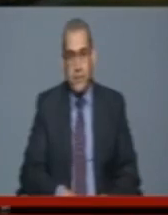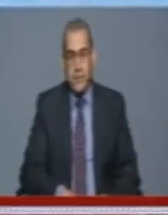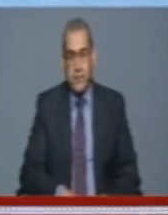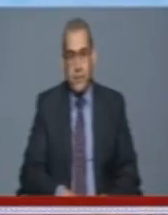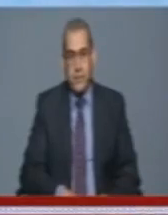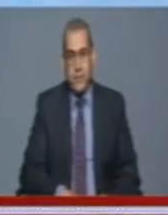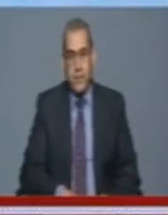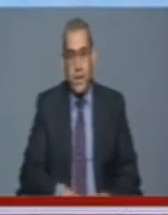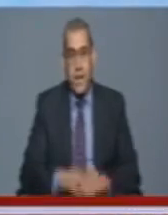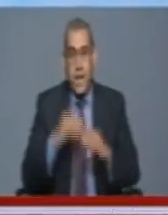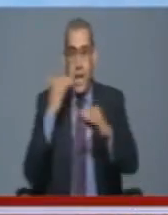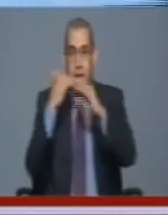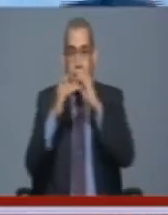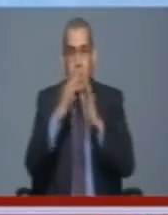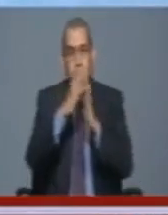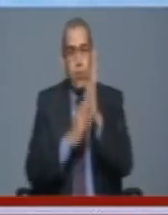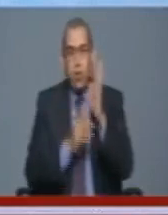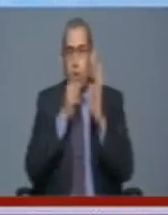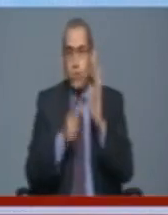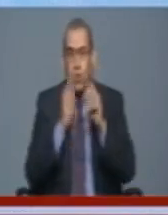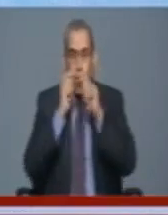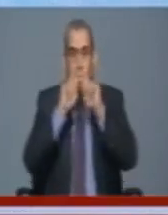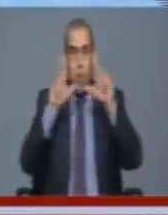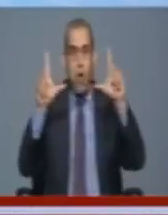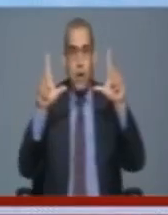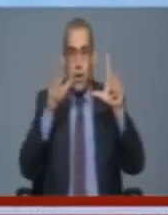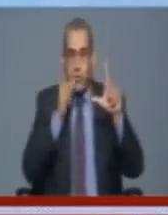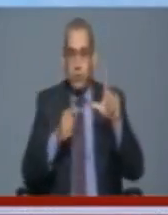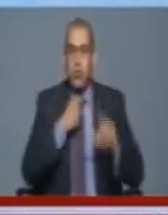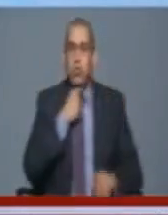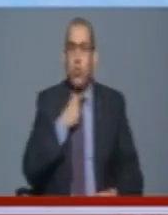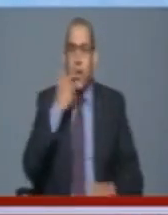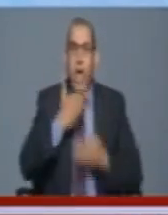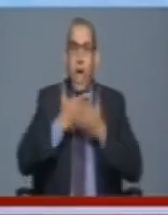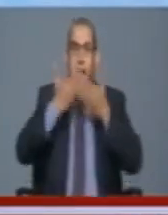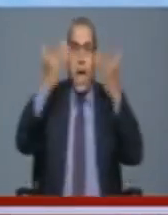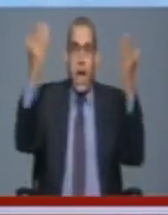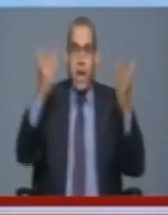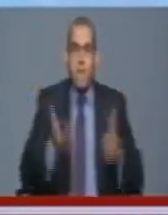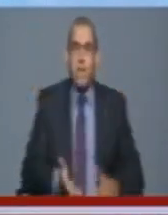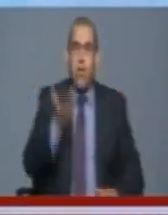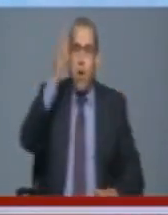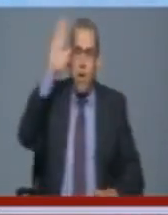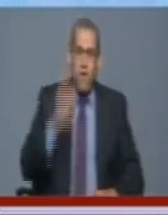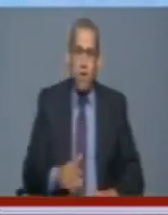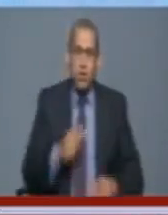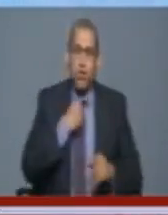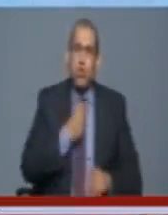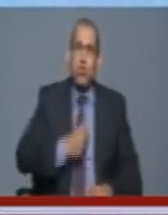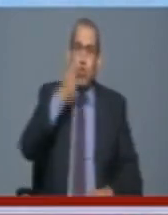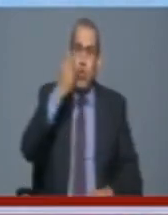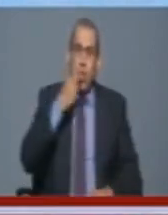رسالة بنقول فيها بكل وضوح وبأعلى صوت، مهما كان صوت القصف عالي،